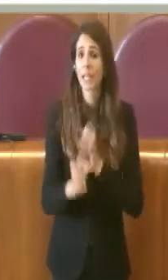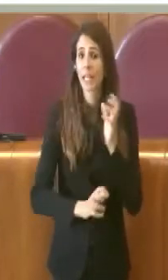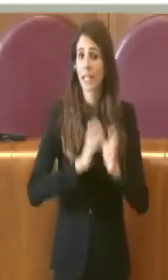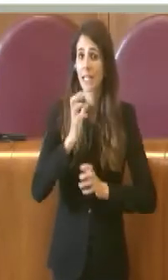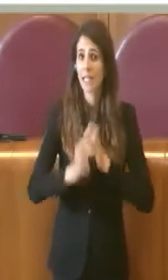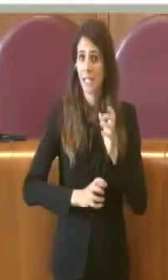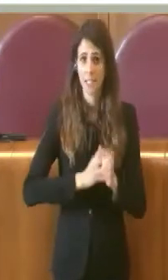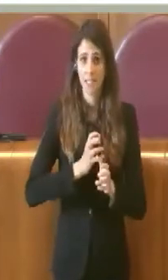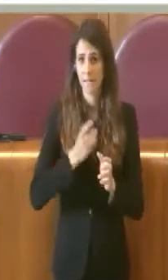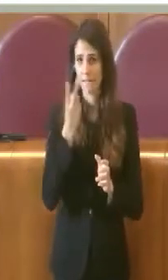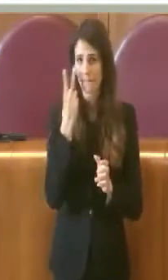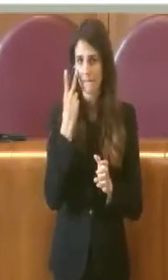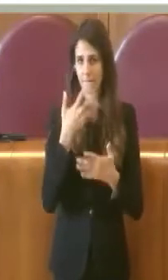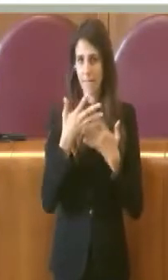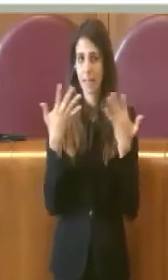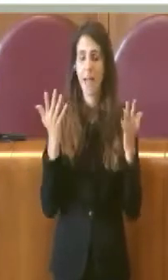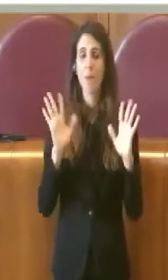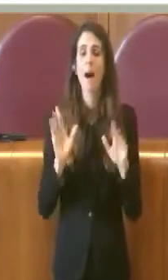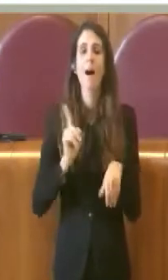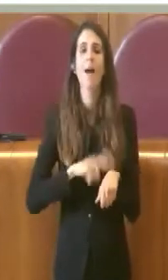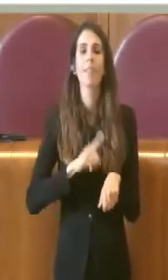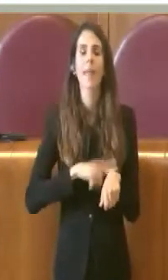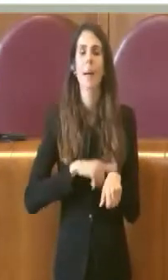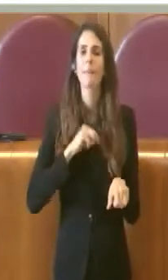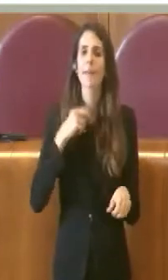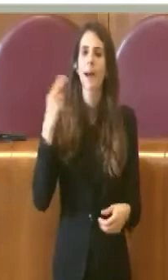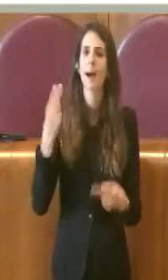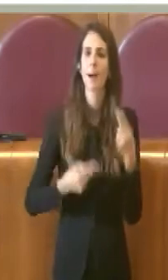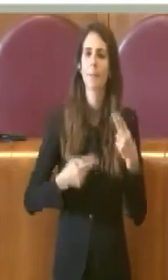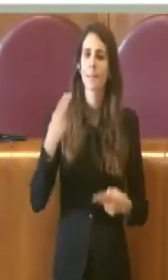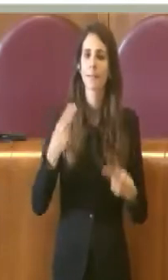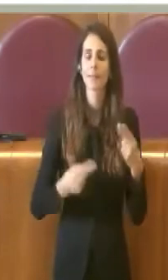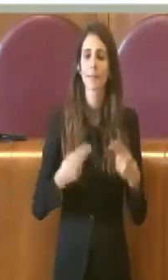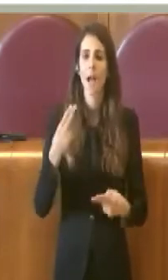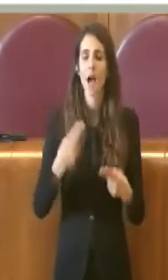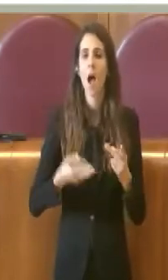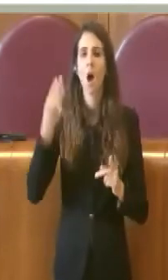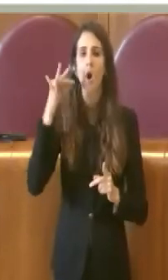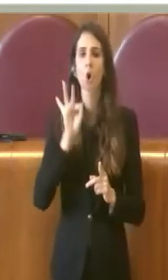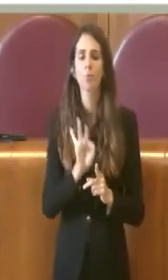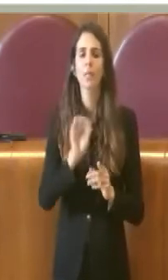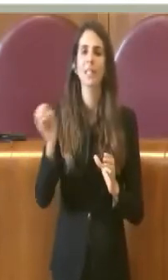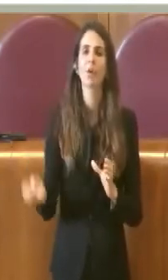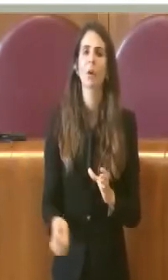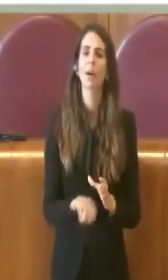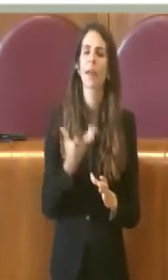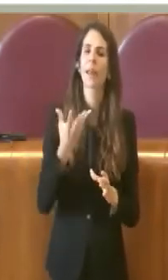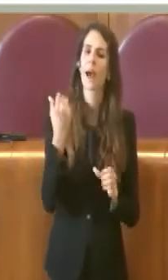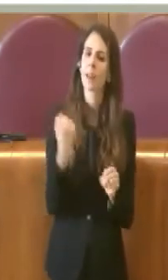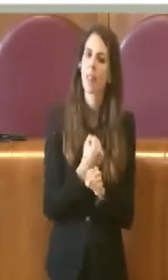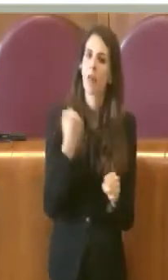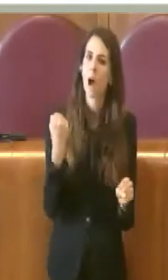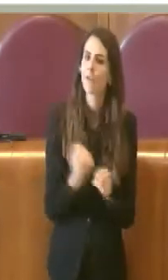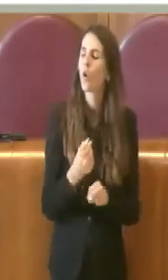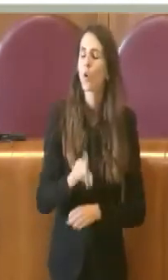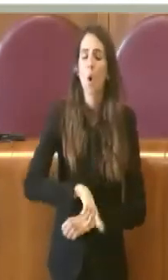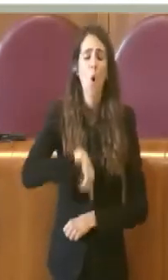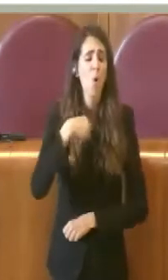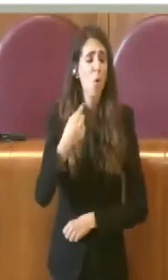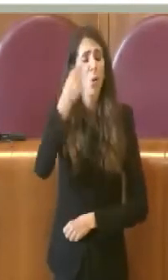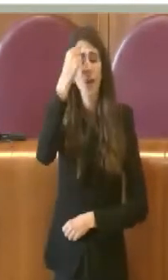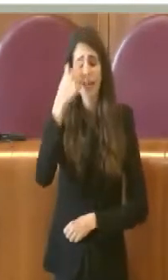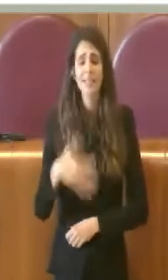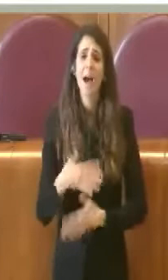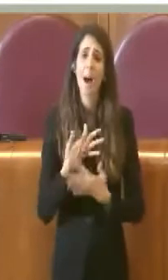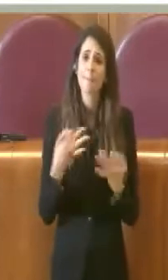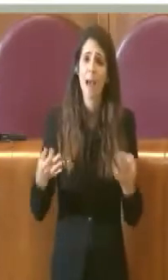sé, ma i tempi amministrativi per realizzare le opere e le azioni, lo sappiamo, sono lunghi e in quella memoria